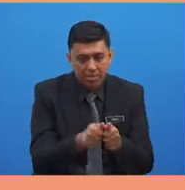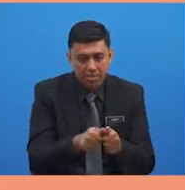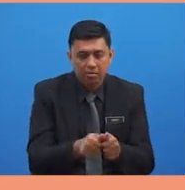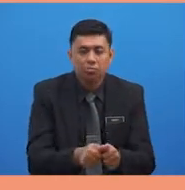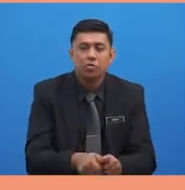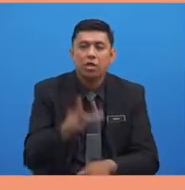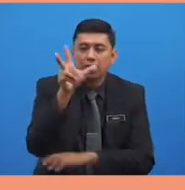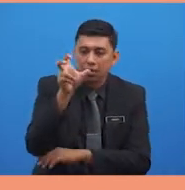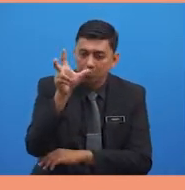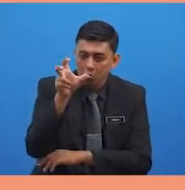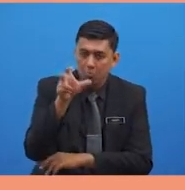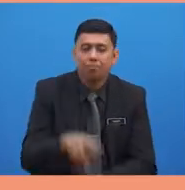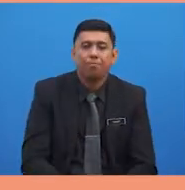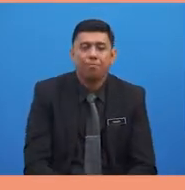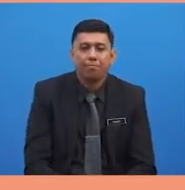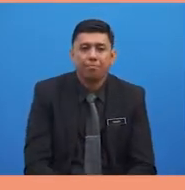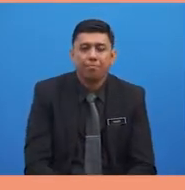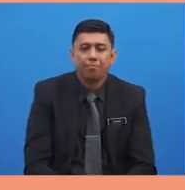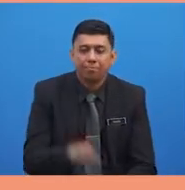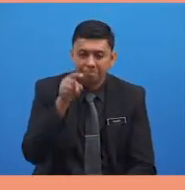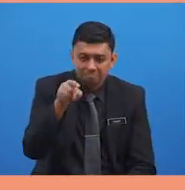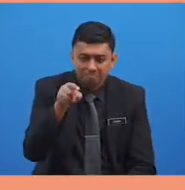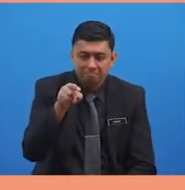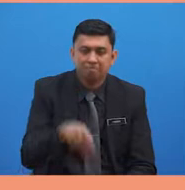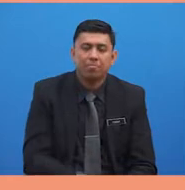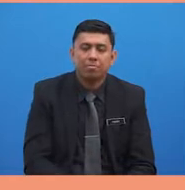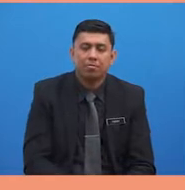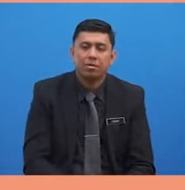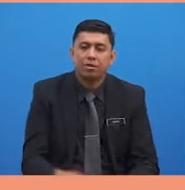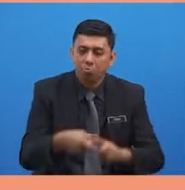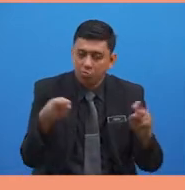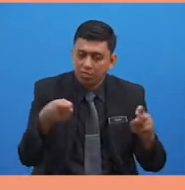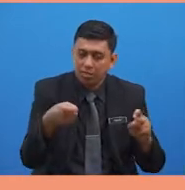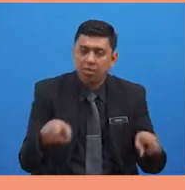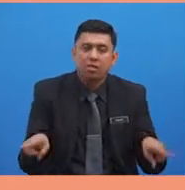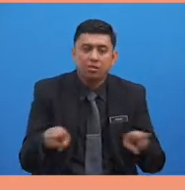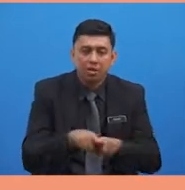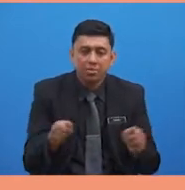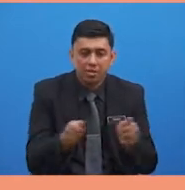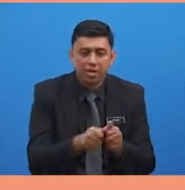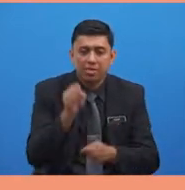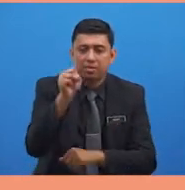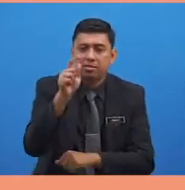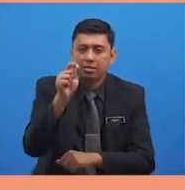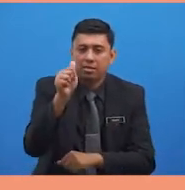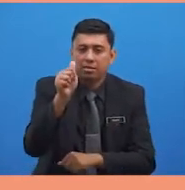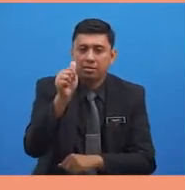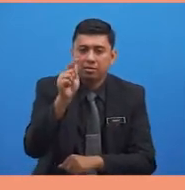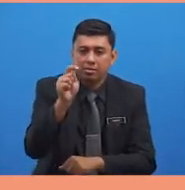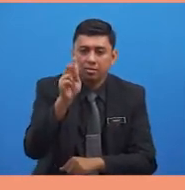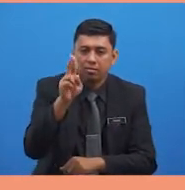dengan 30. Setkan keputusan sama dengan status